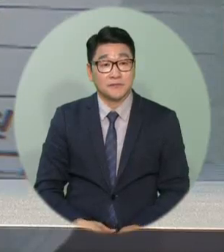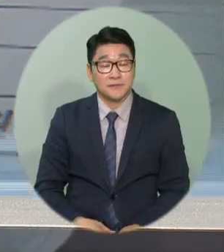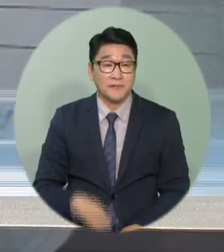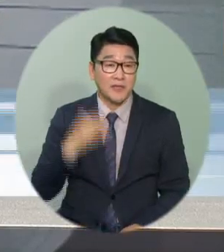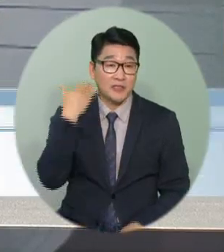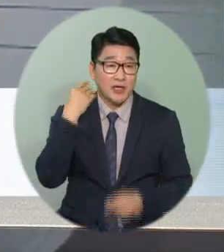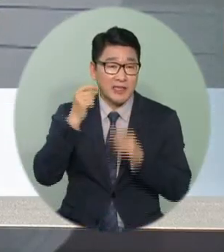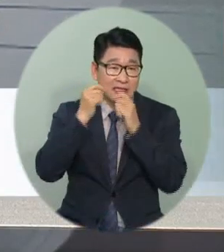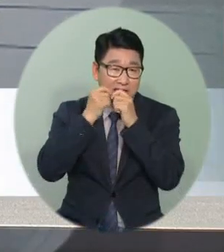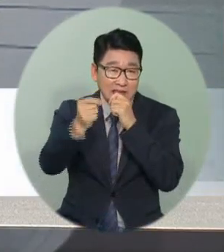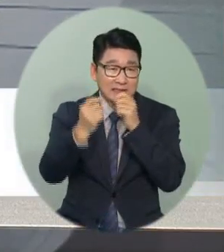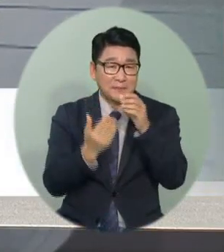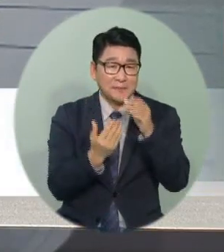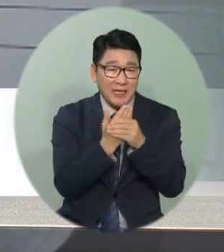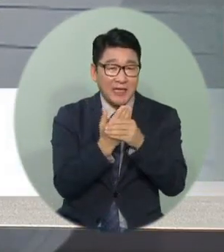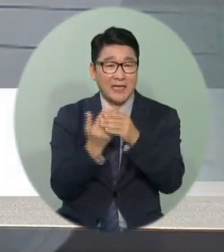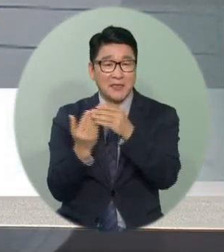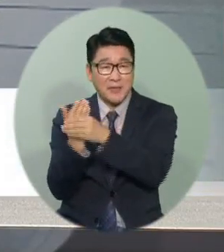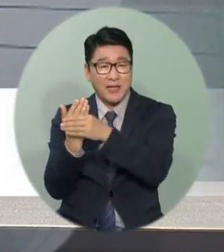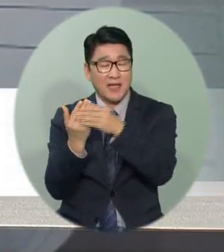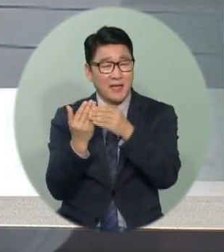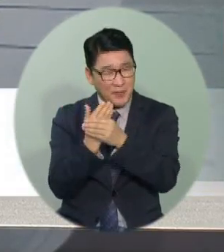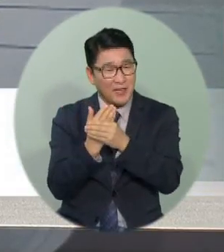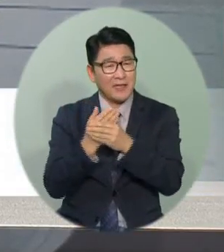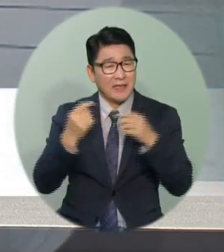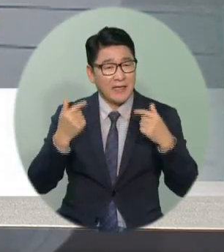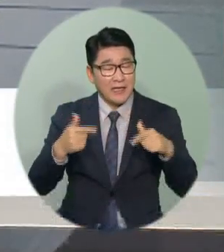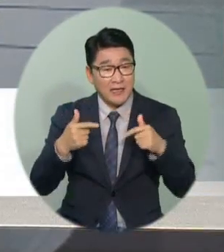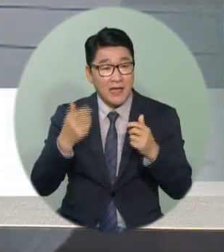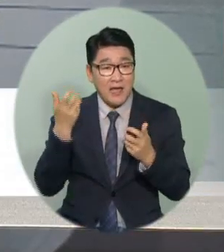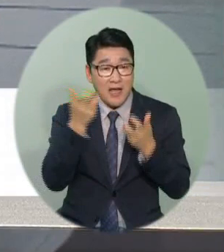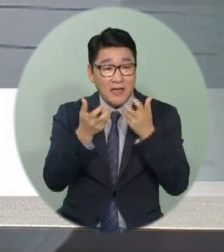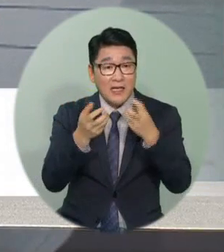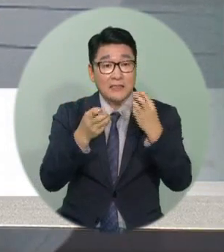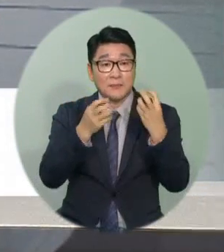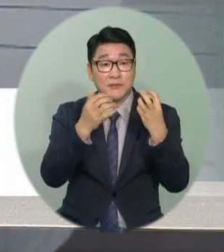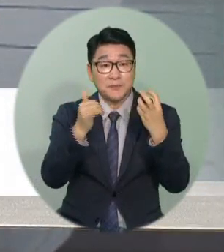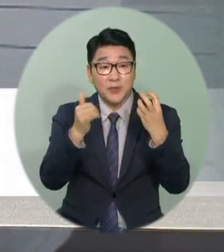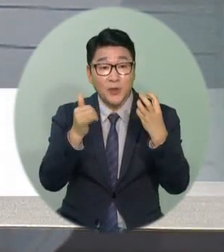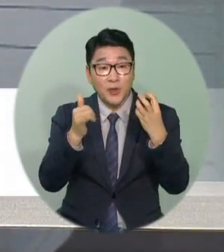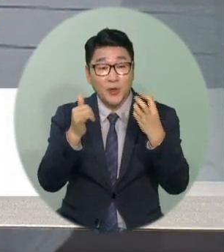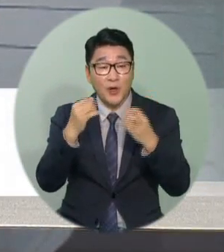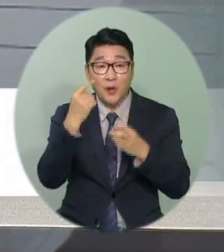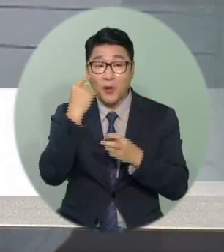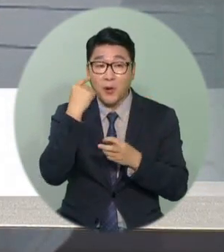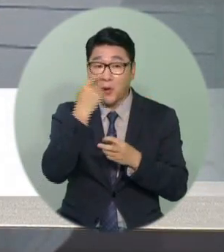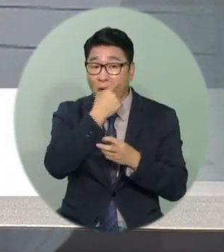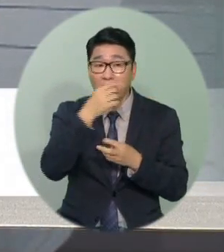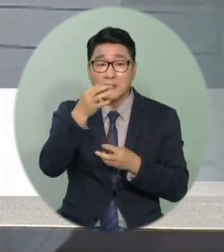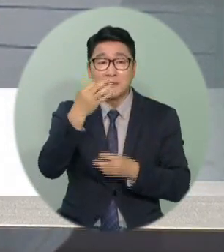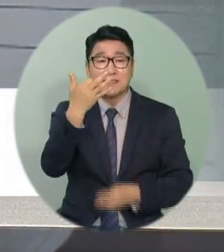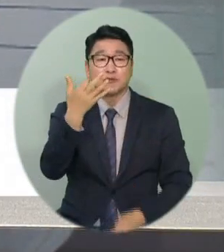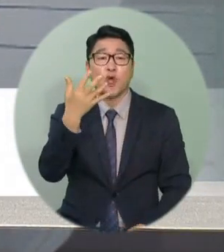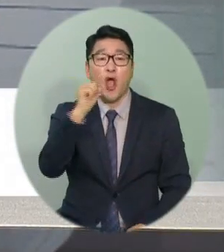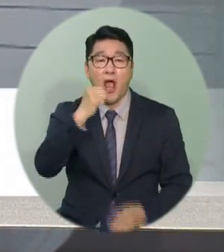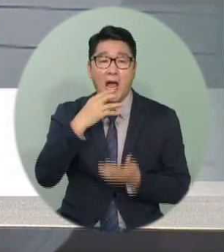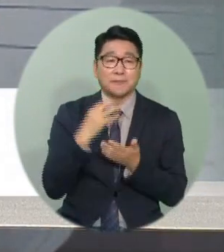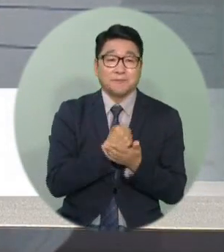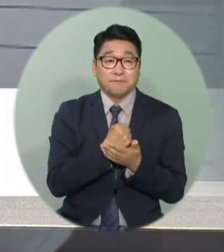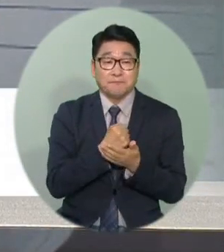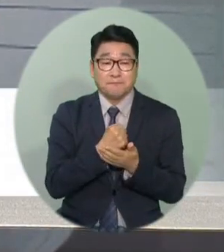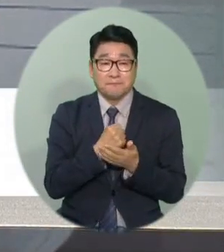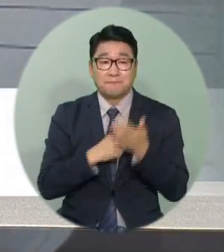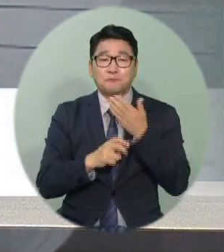전세 사기 사건이 끊이지 않고 일어나고 있습니다 세입자 30여 명의 전세 보증금 19억 여원을 가로챈